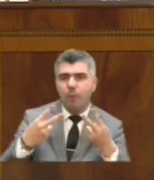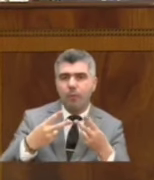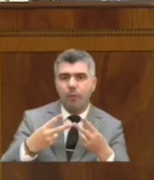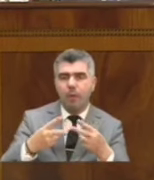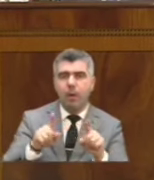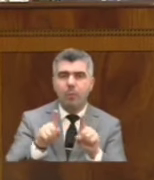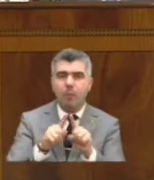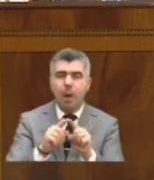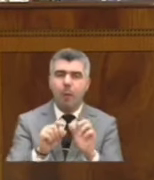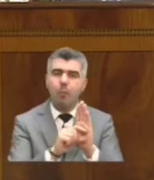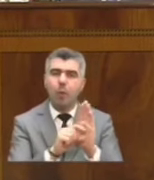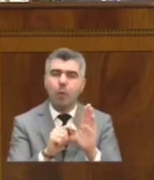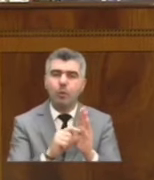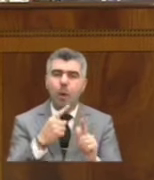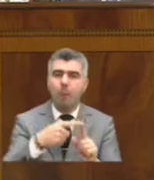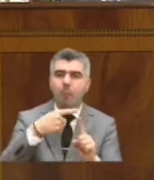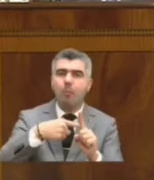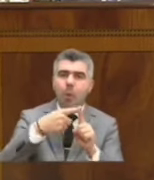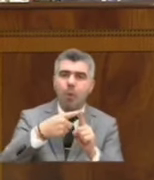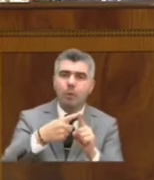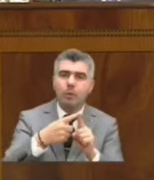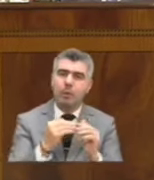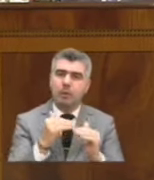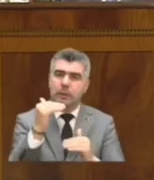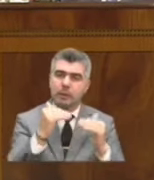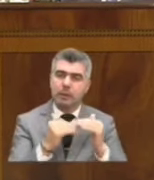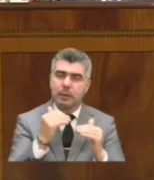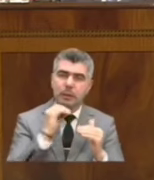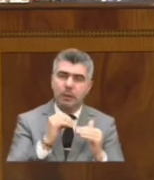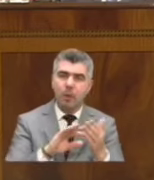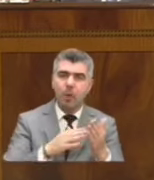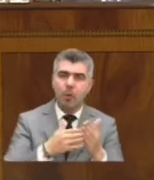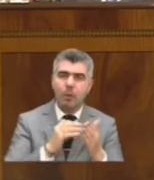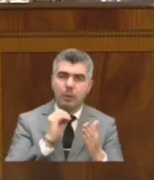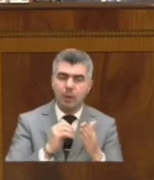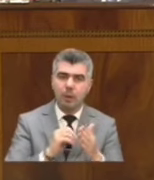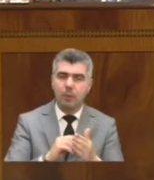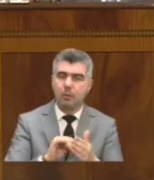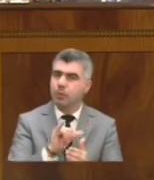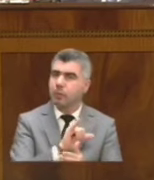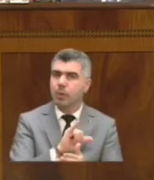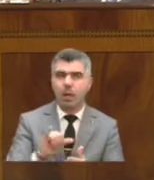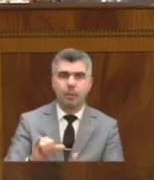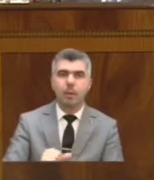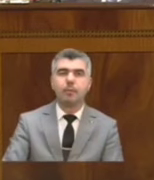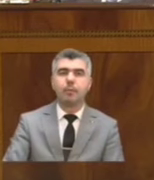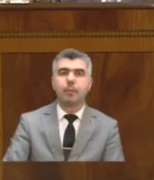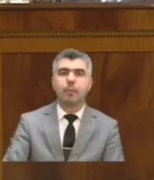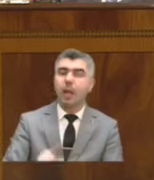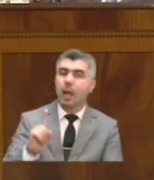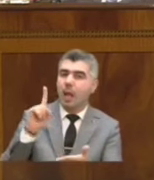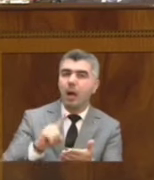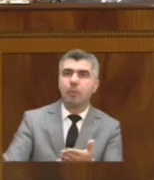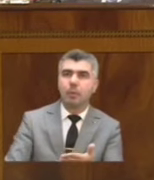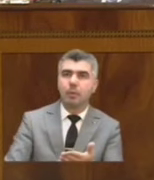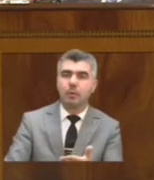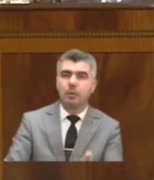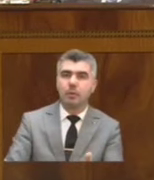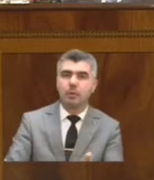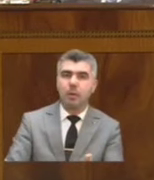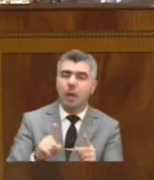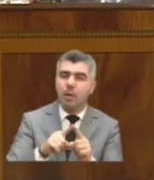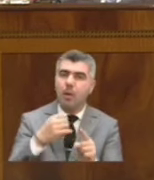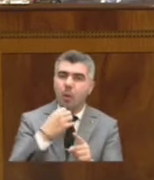علاقة هذا الموضوع بزيادات محتملة في مجموعة من المواد، لابد أن